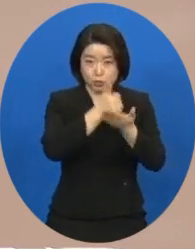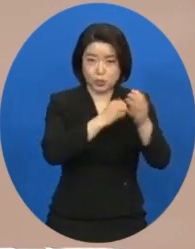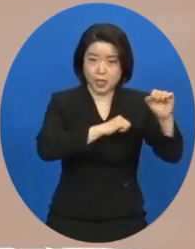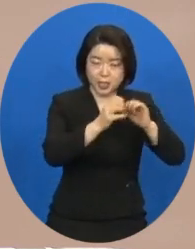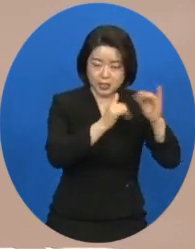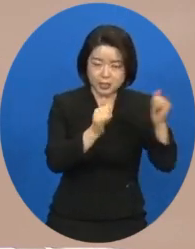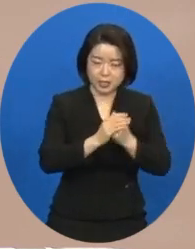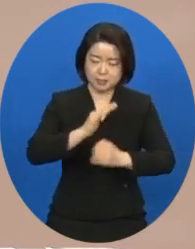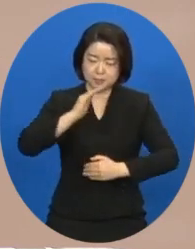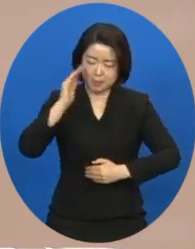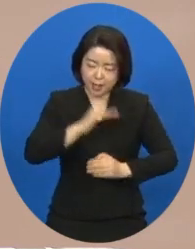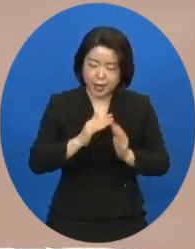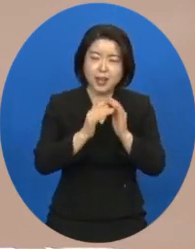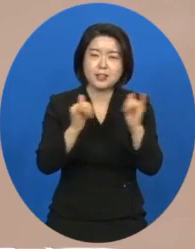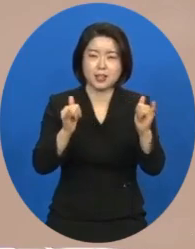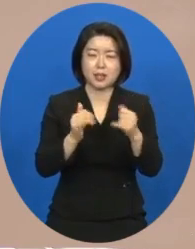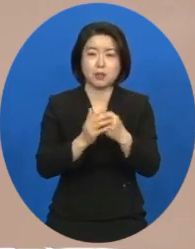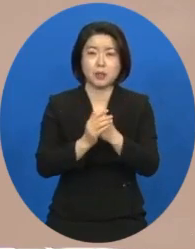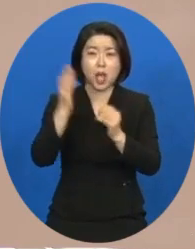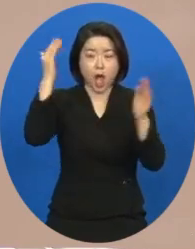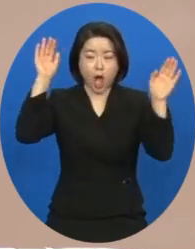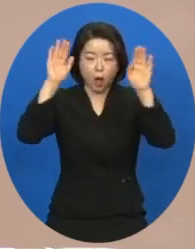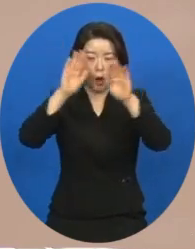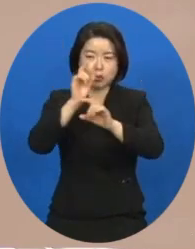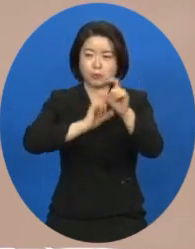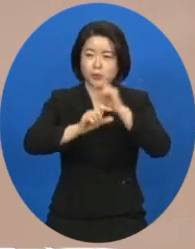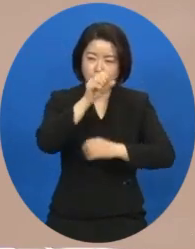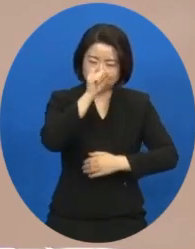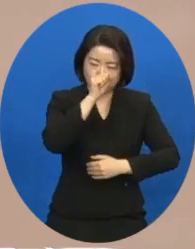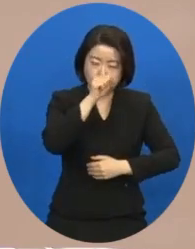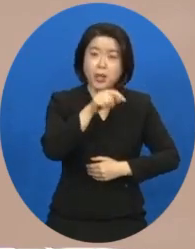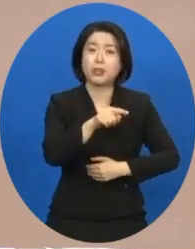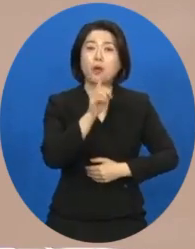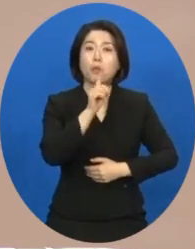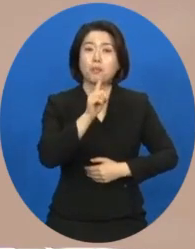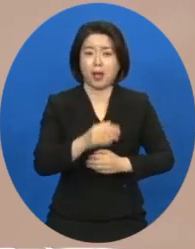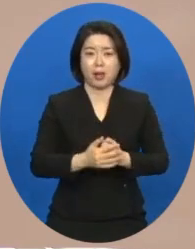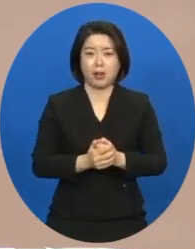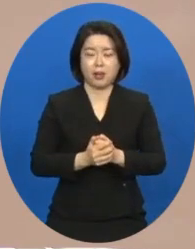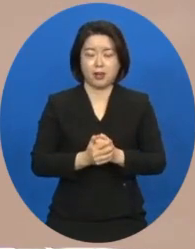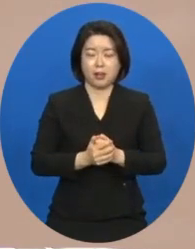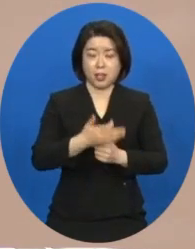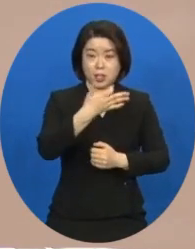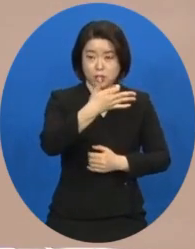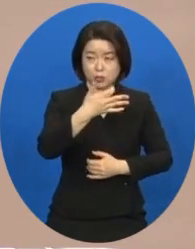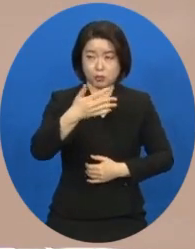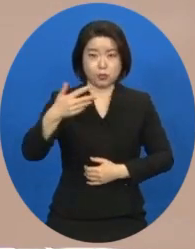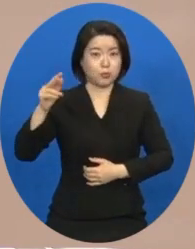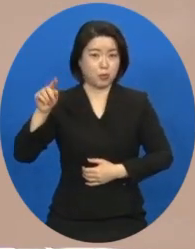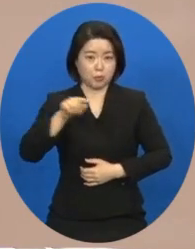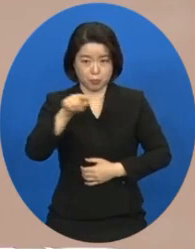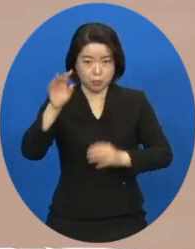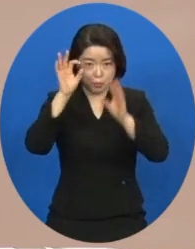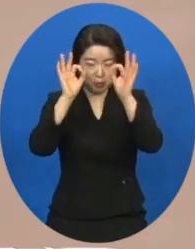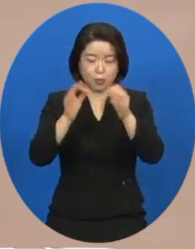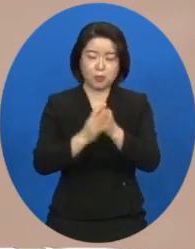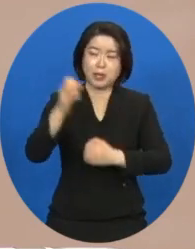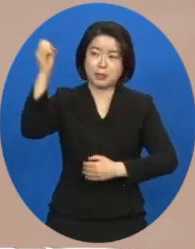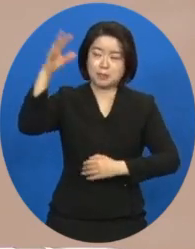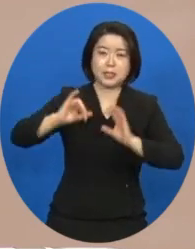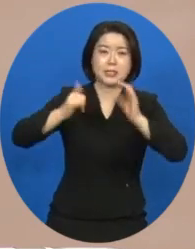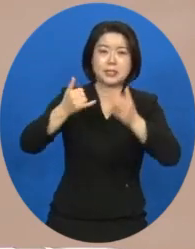사람이 어둠을 더 좋아한다고 말씀하셨어요. 19절, 20절에 보면 빛이 세상에